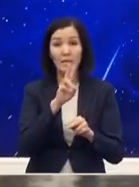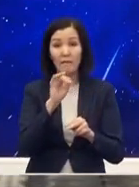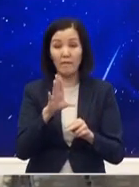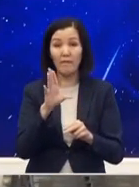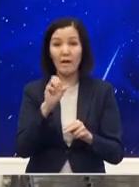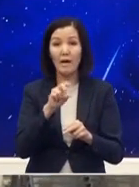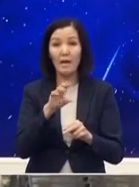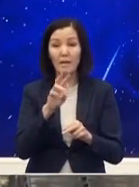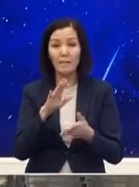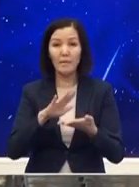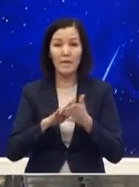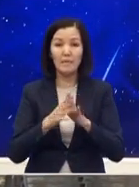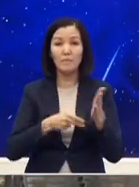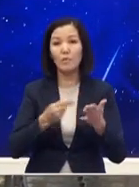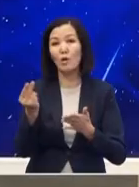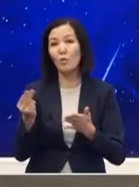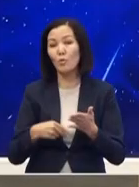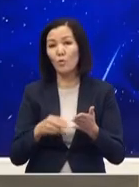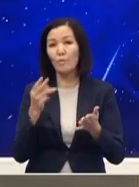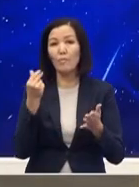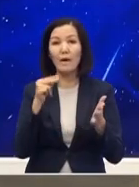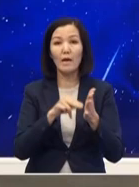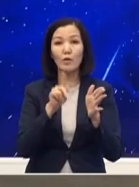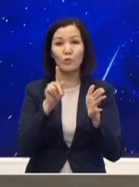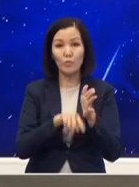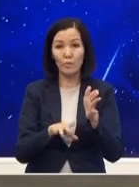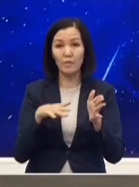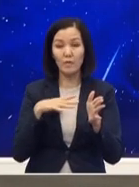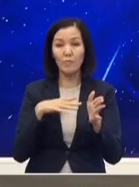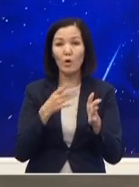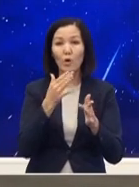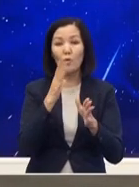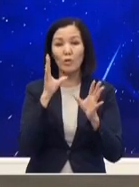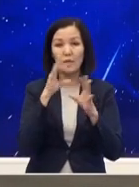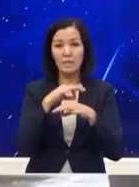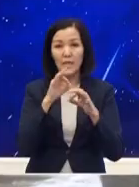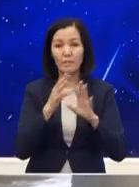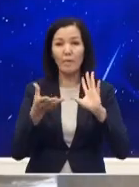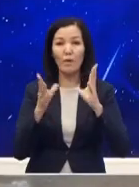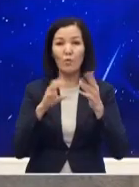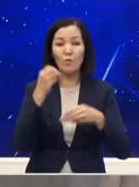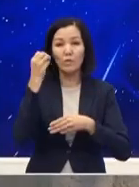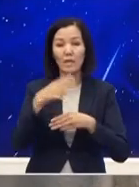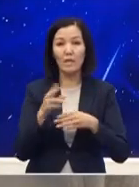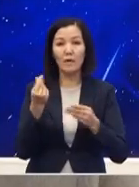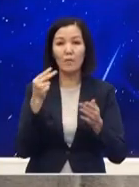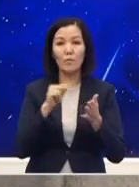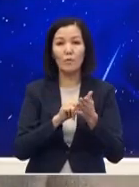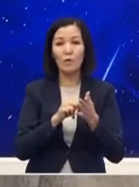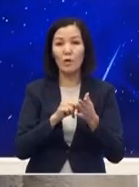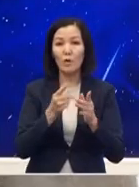орталықтары арнайы келісімге қол қойып, бағаны төмендеткен еді. Алайда әзірге ұлттық сараптама орталығындағы баға өзгеріссіз